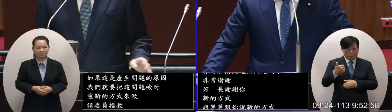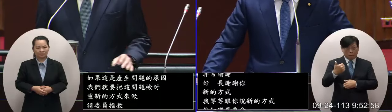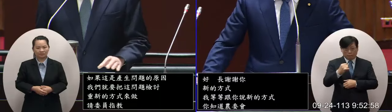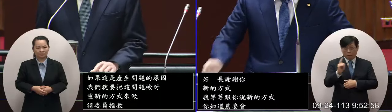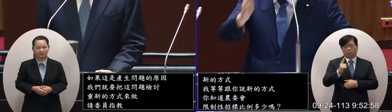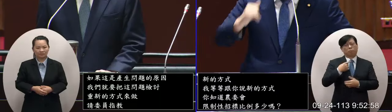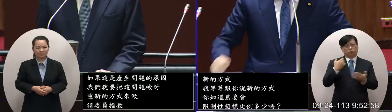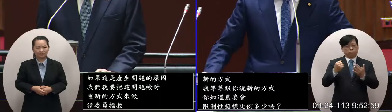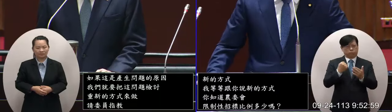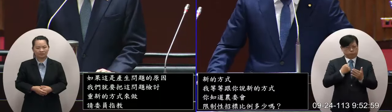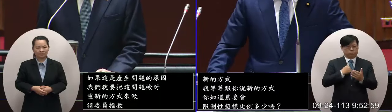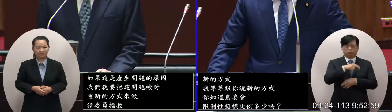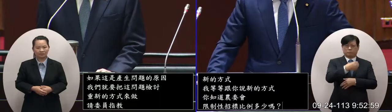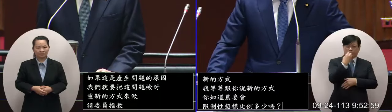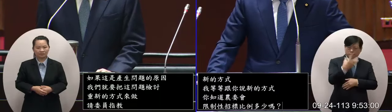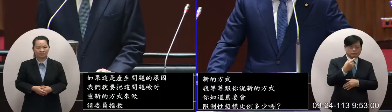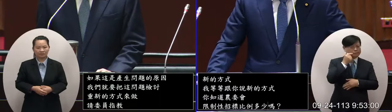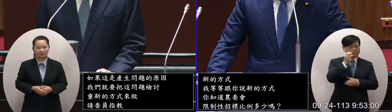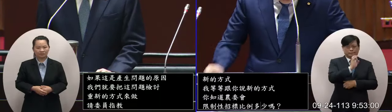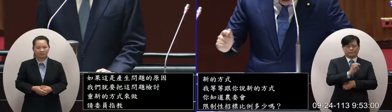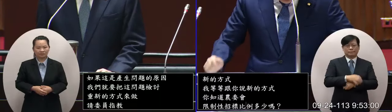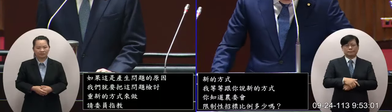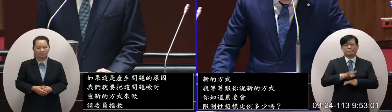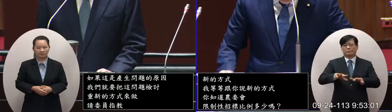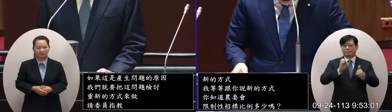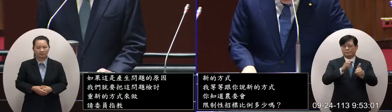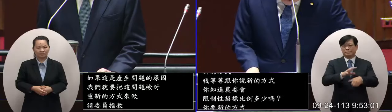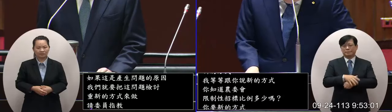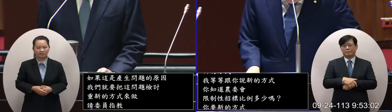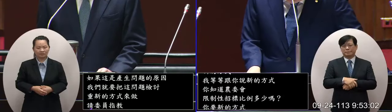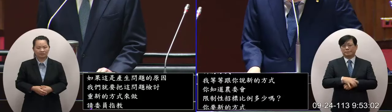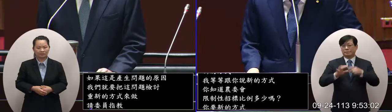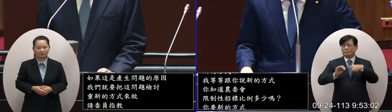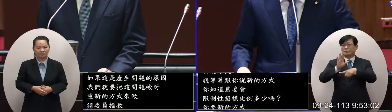不知道，新的方式不容易找到。我告诉你，